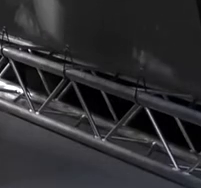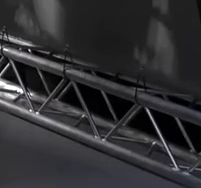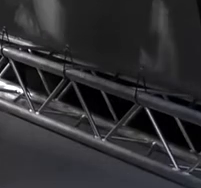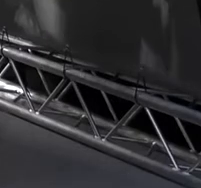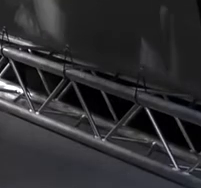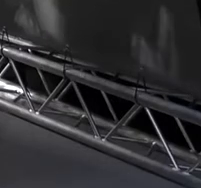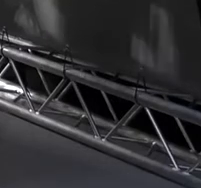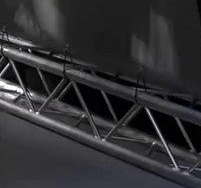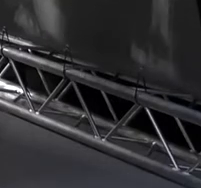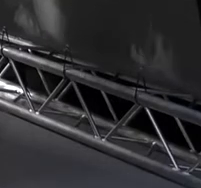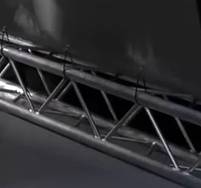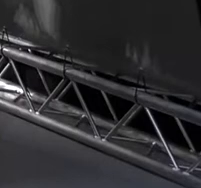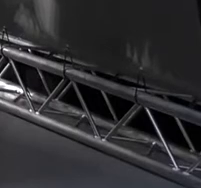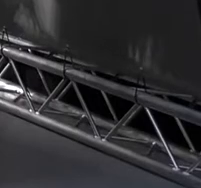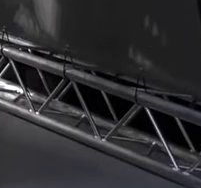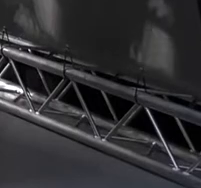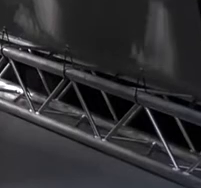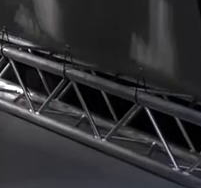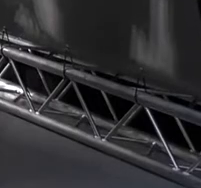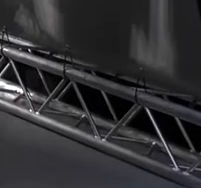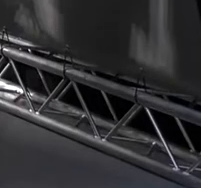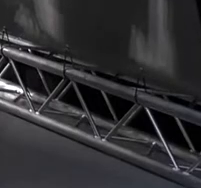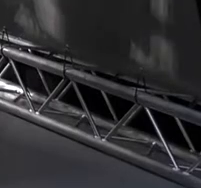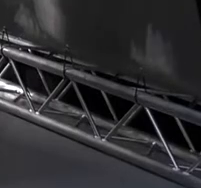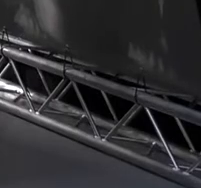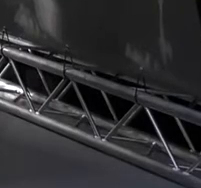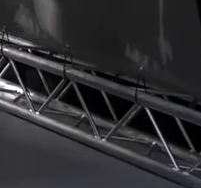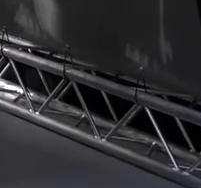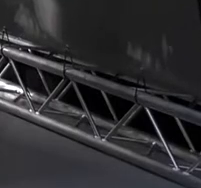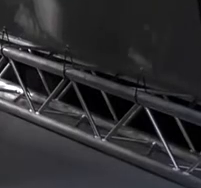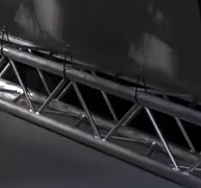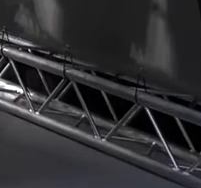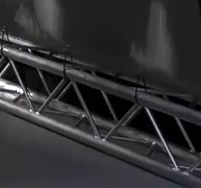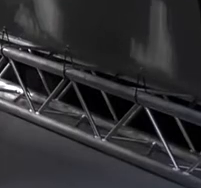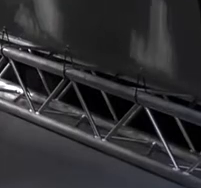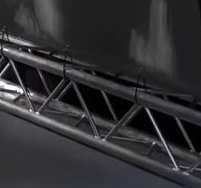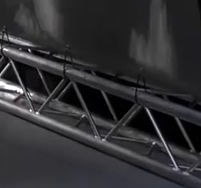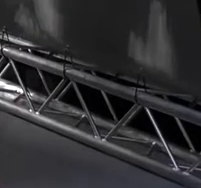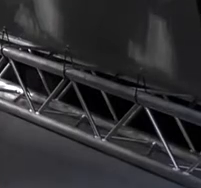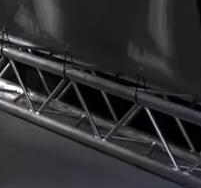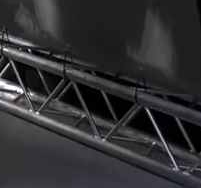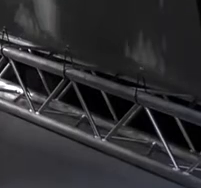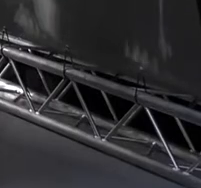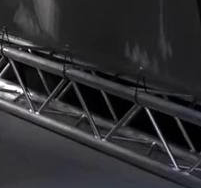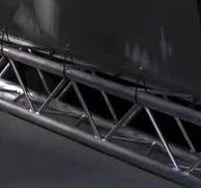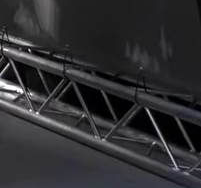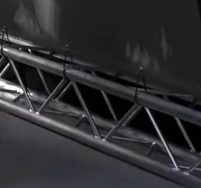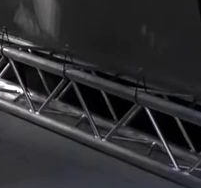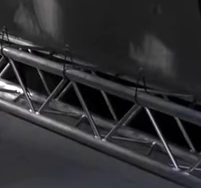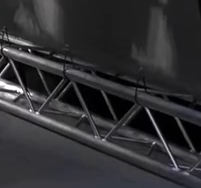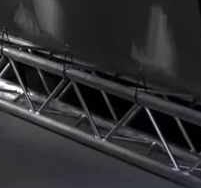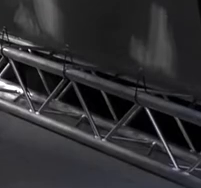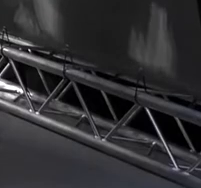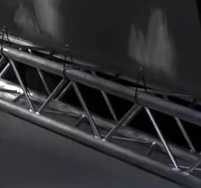Pascual, Patricia Martínez Cruz, Sofía Martínez y López, Max